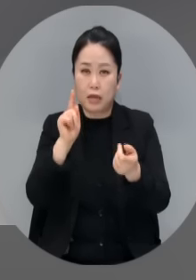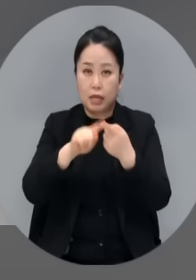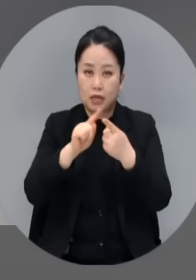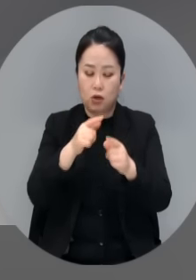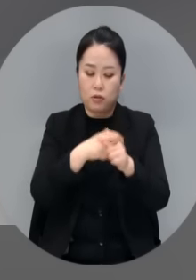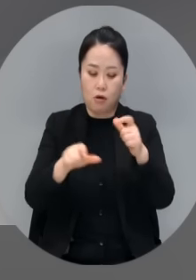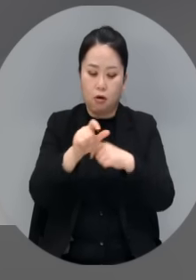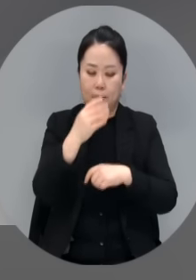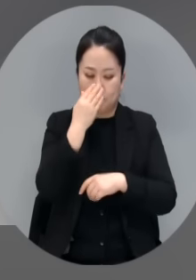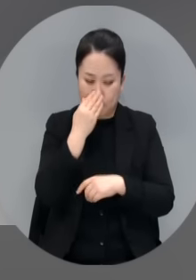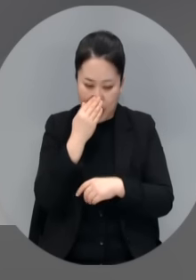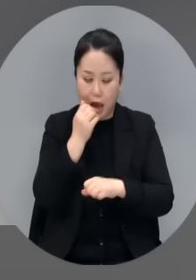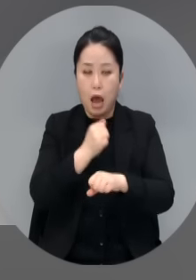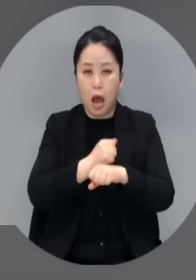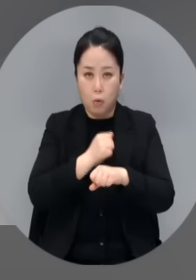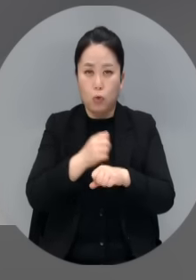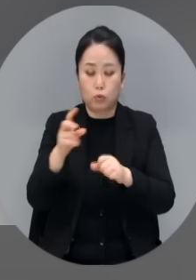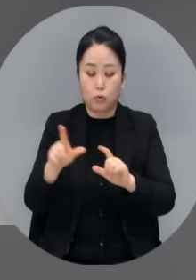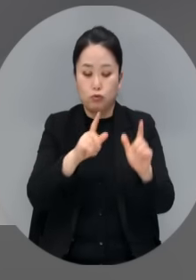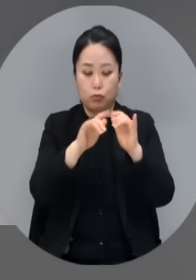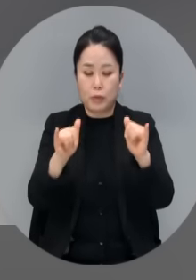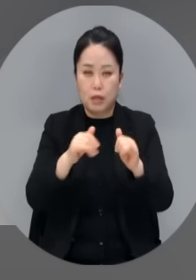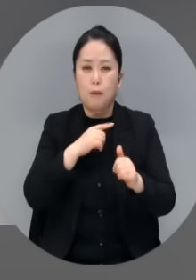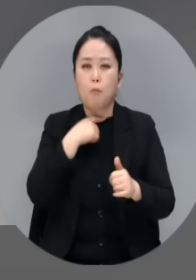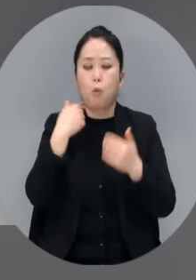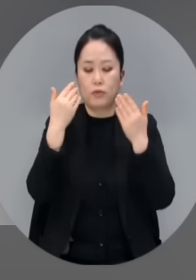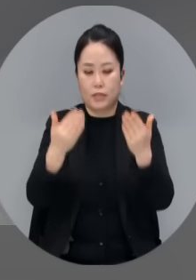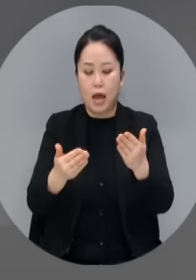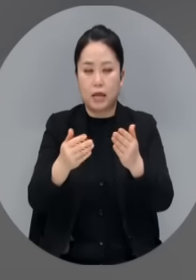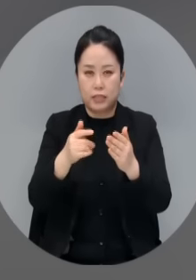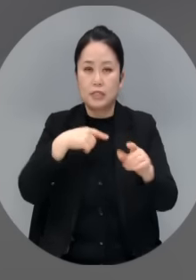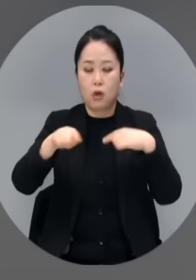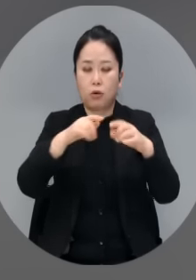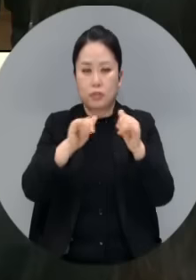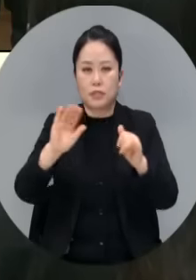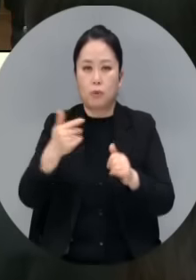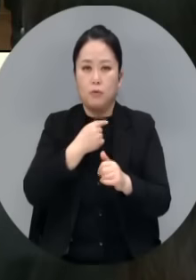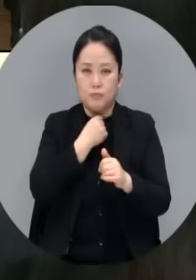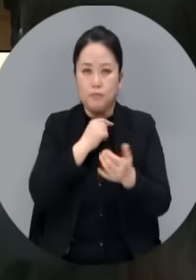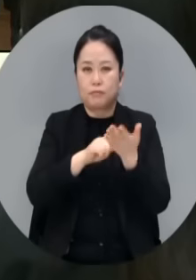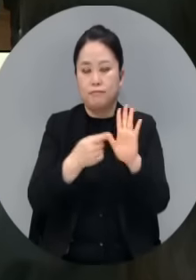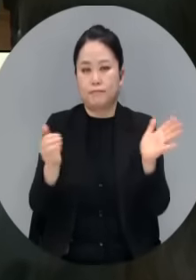자세로 언행에 신중하고 주민을 위해 봉사하는 정치인이 되겠다고 밝혔습니다.